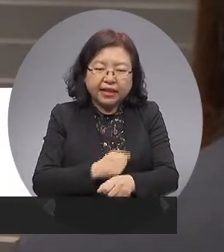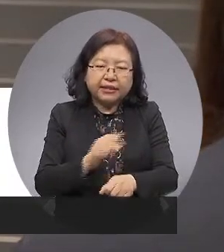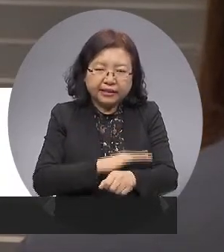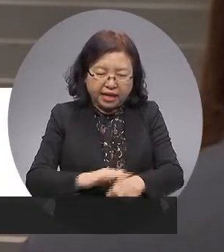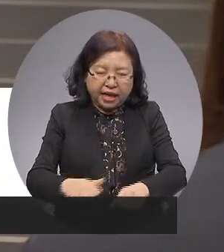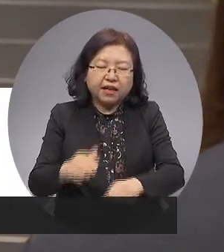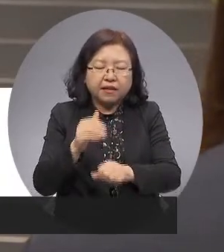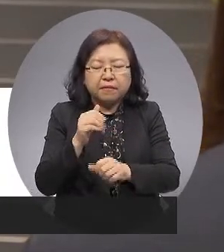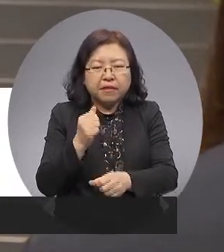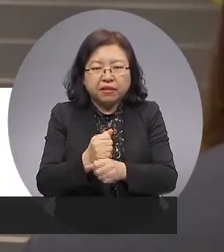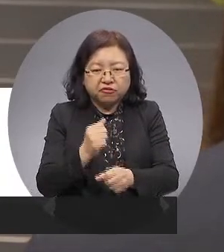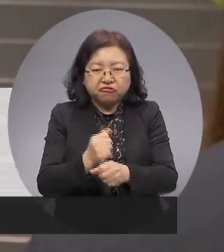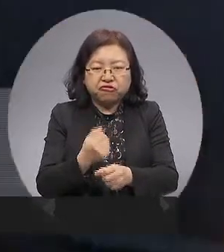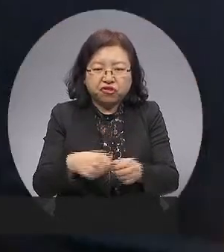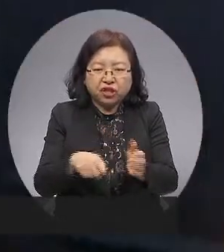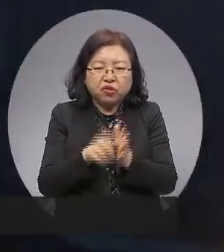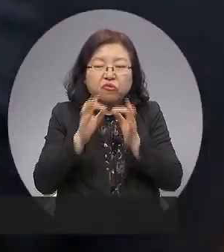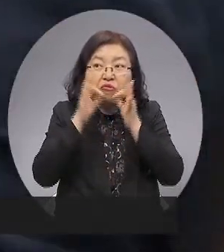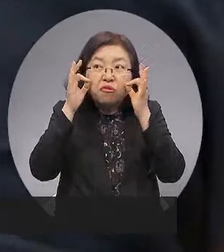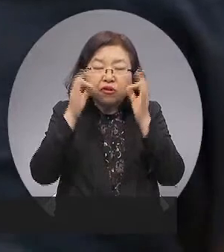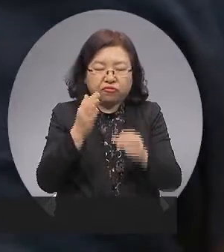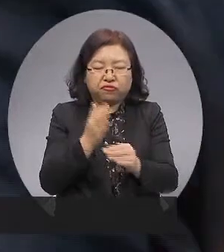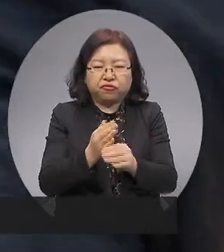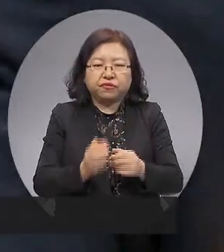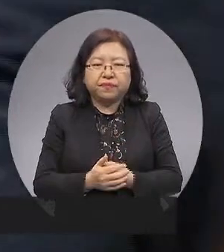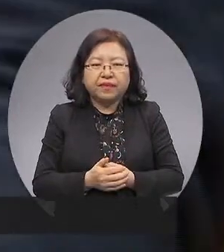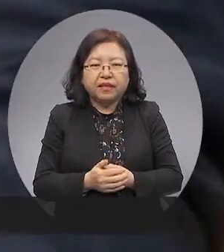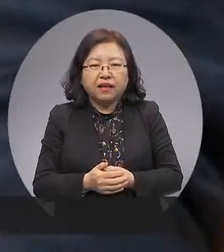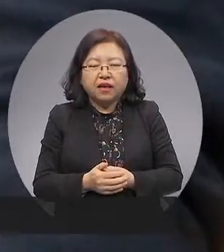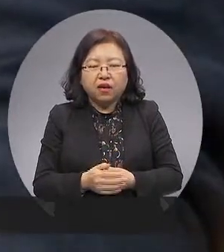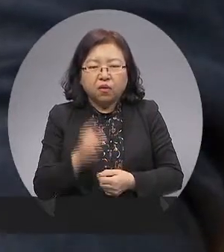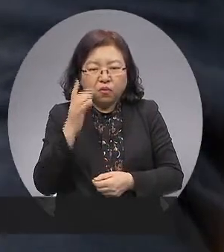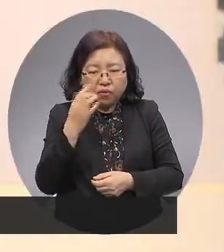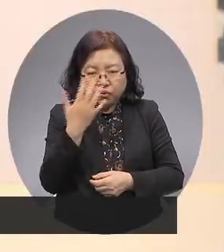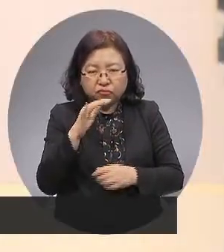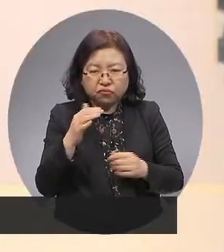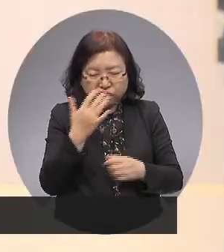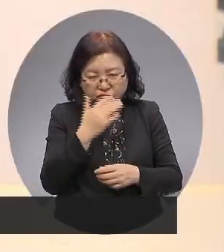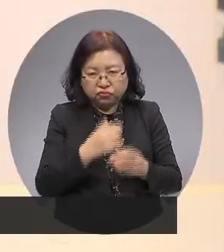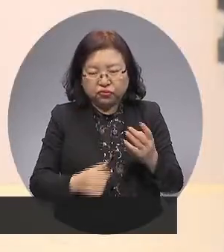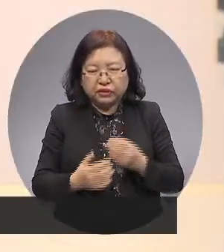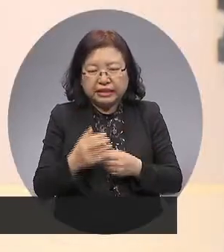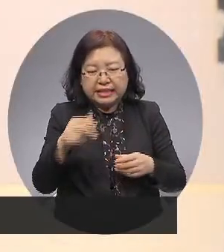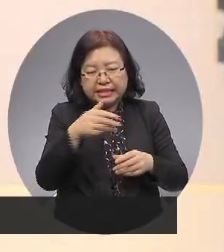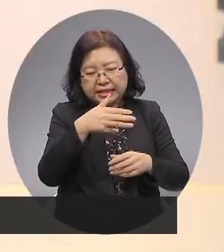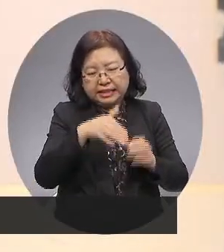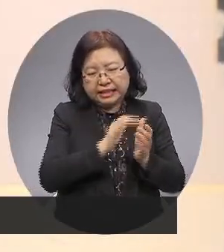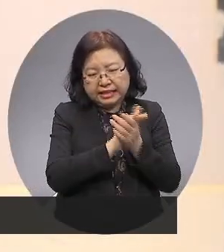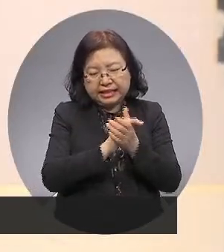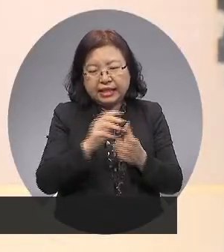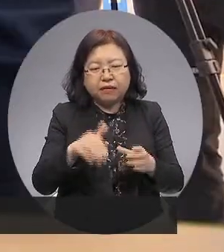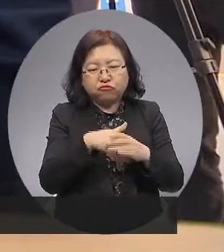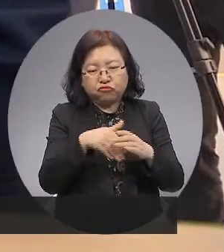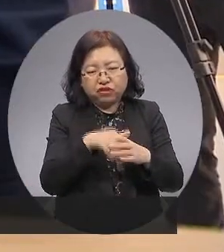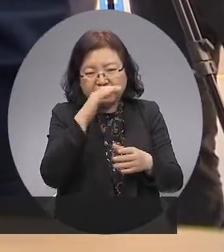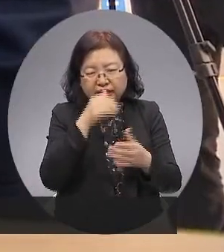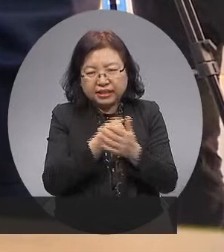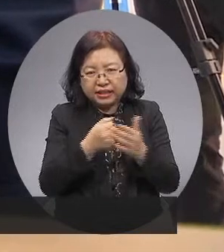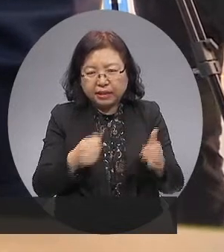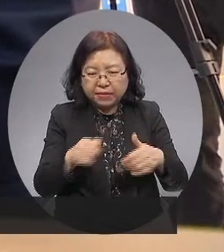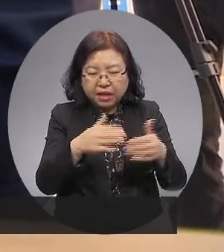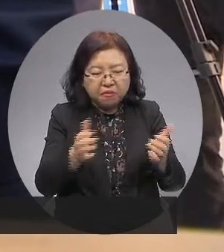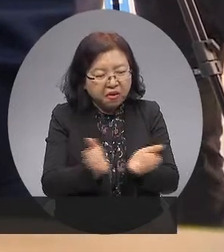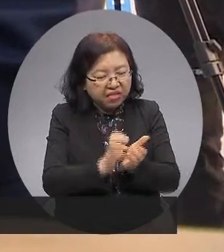노력을 하려고 하고 있거든요. 원조 친문으로 당내 일각의 공천 배제론에 대해서는 근거가